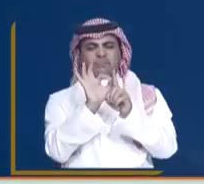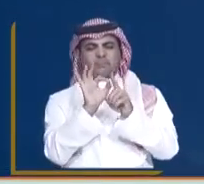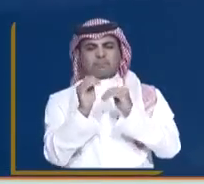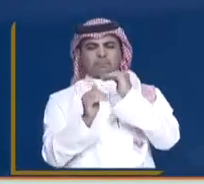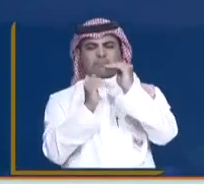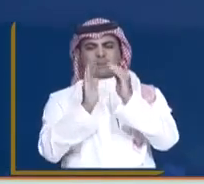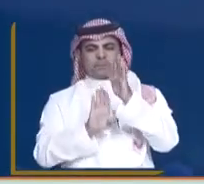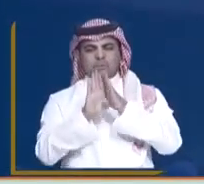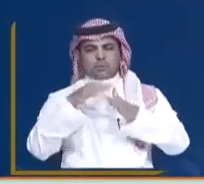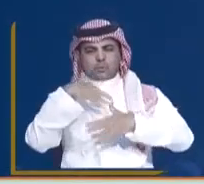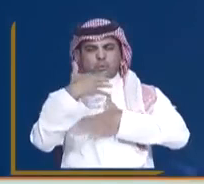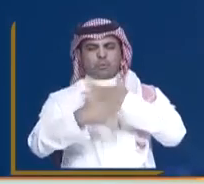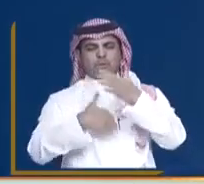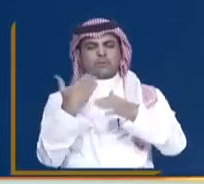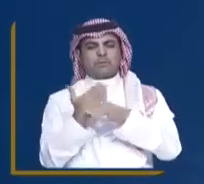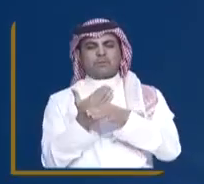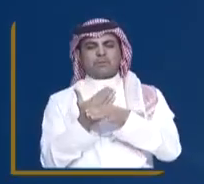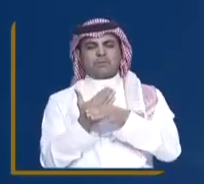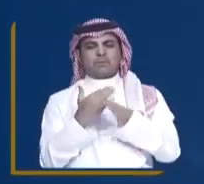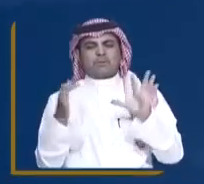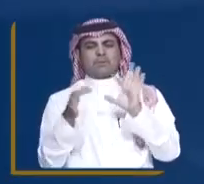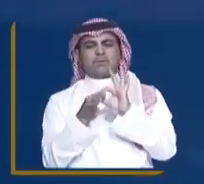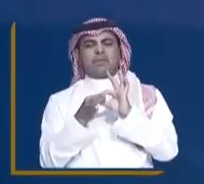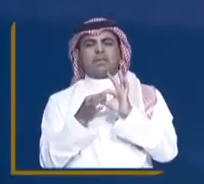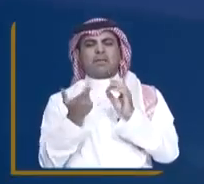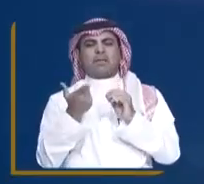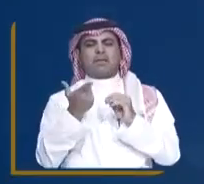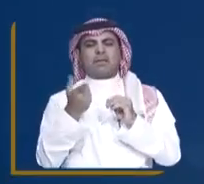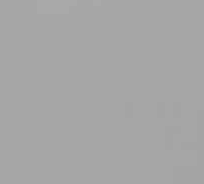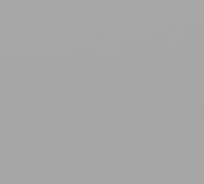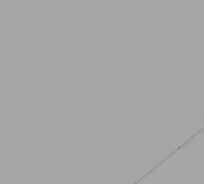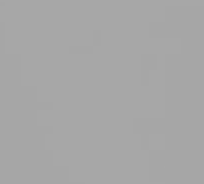المزيد من الجهود بالنسبه لاتفاقيه باريس